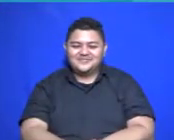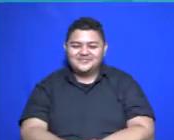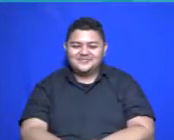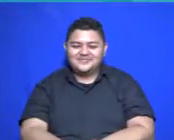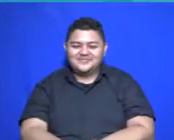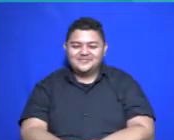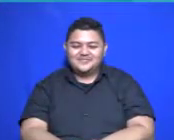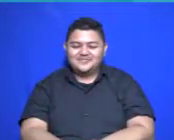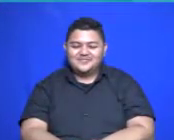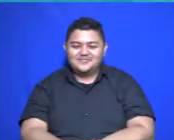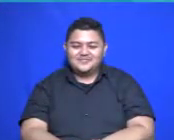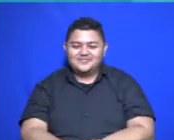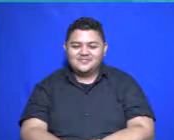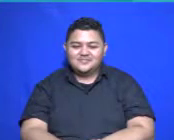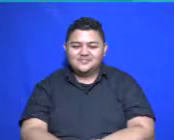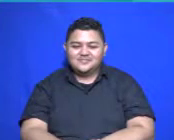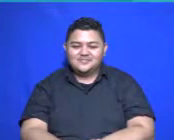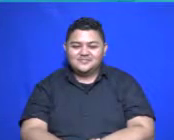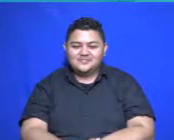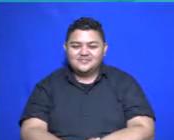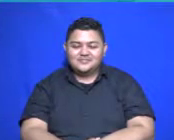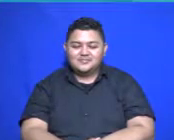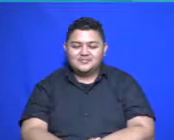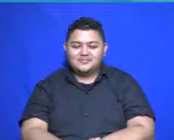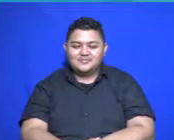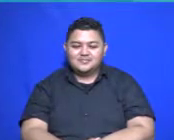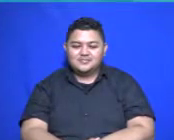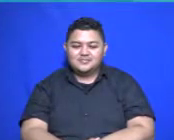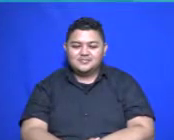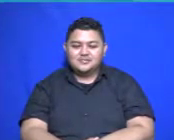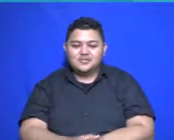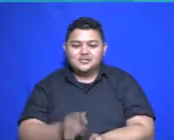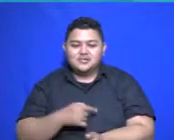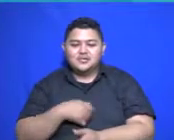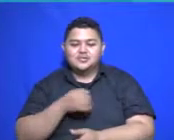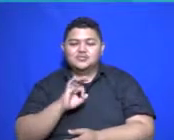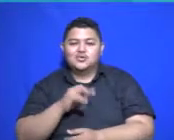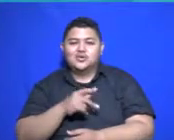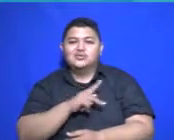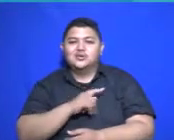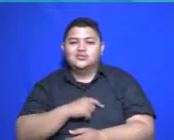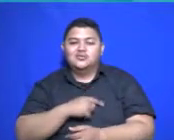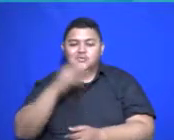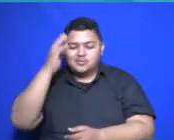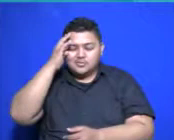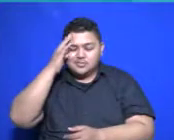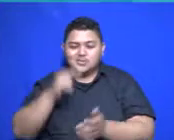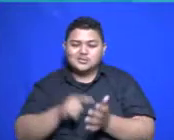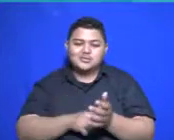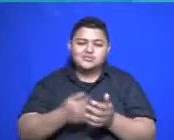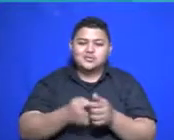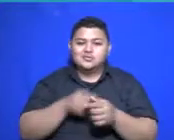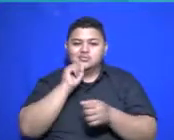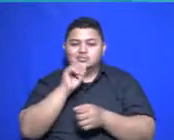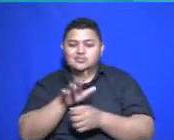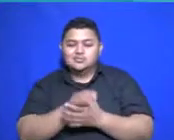Karena menurut saya prestasi. Karena saya sekali lagi saya bukan pegawai pemerintah, jadi pengusaha murni. Sehingga saya sejak awal saya sampaikan kepada